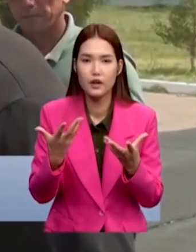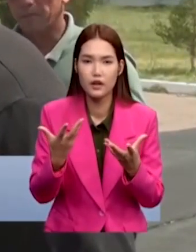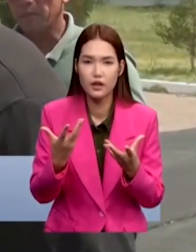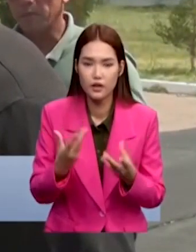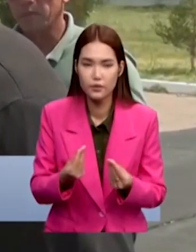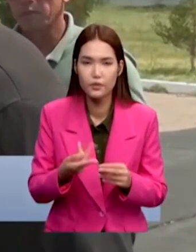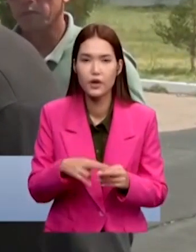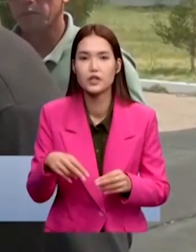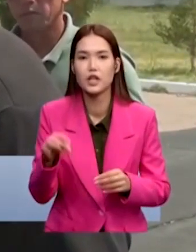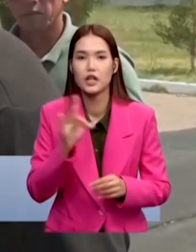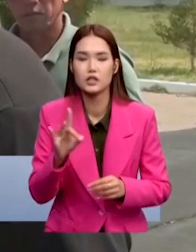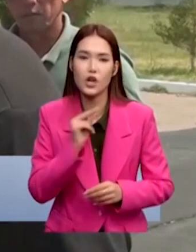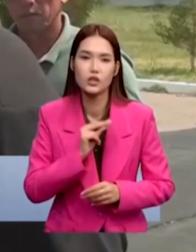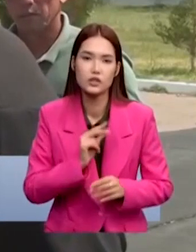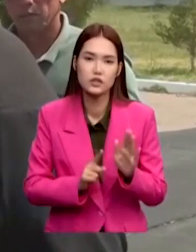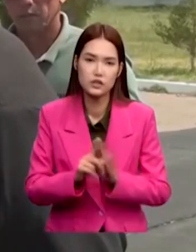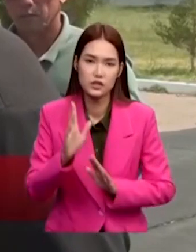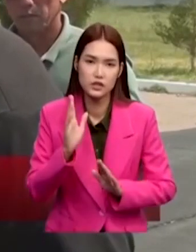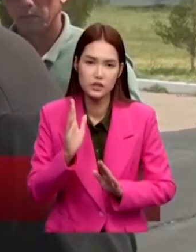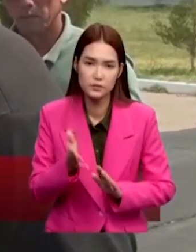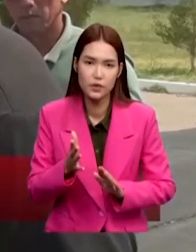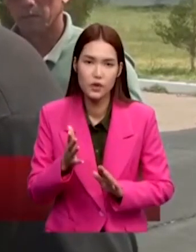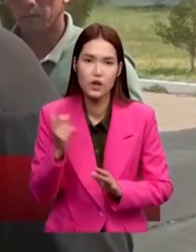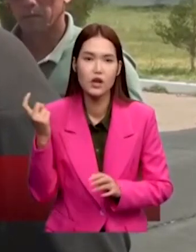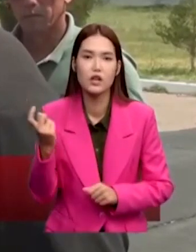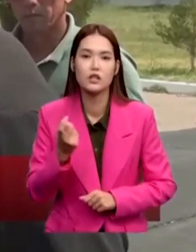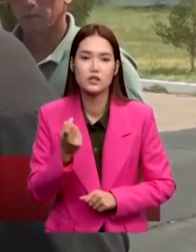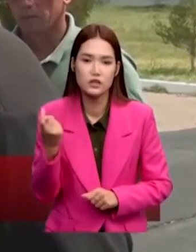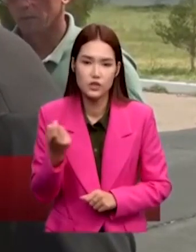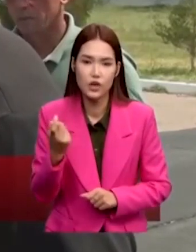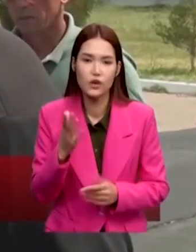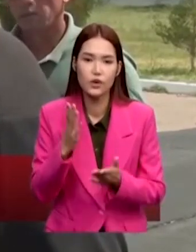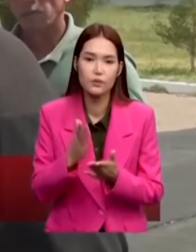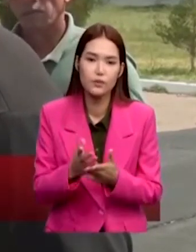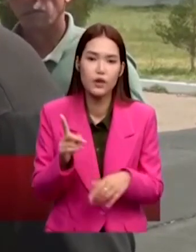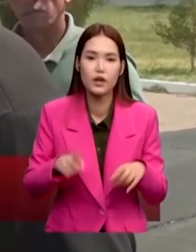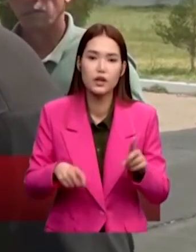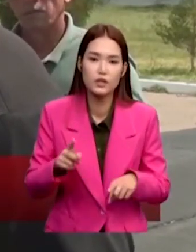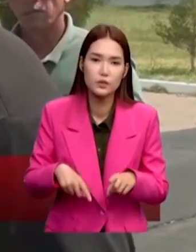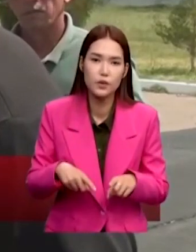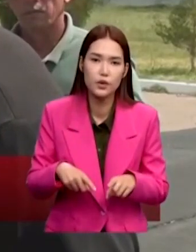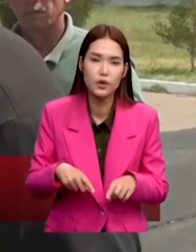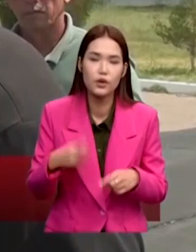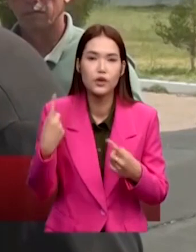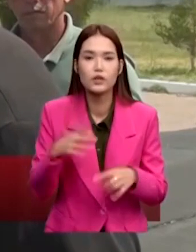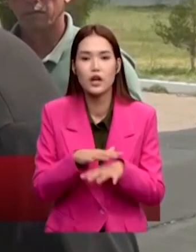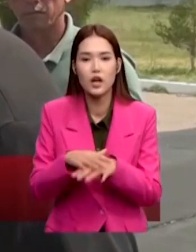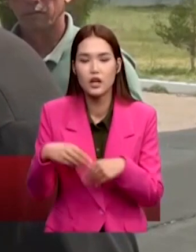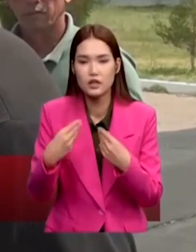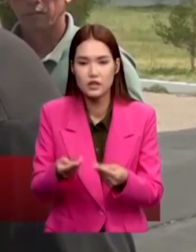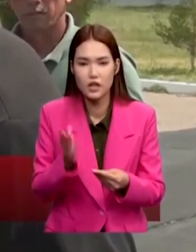приобретение режим ЧС, это нам позволит пролонгировать кредиты наши, либо продолжить дальше наше